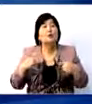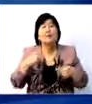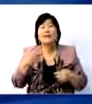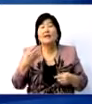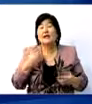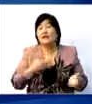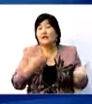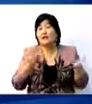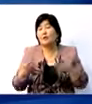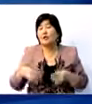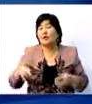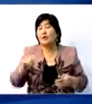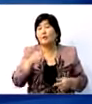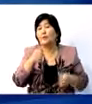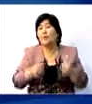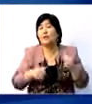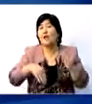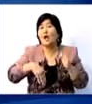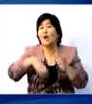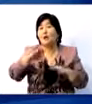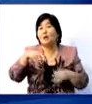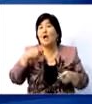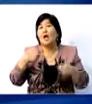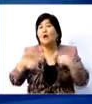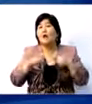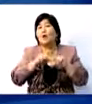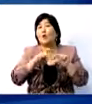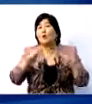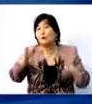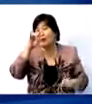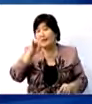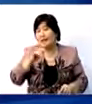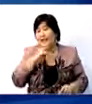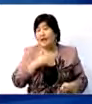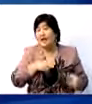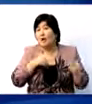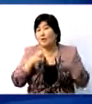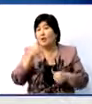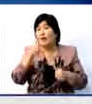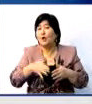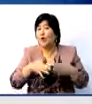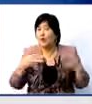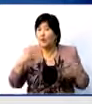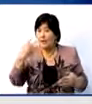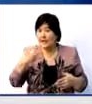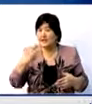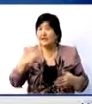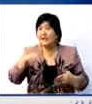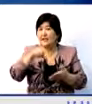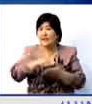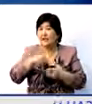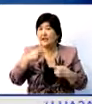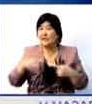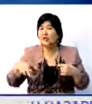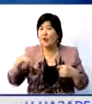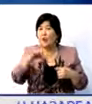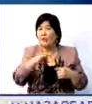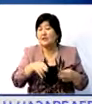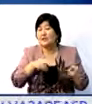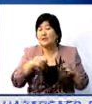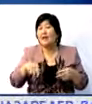Кызылорда принимает республиканский конкурс на лучшее торговое предприятие Казахстана. Прибывшие на конкурс более 30 номинантов из разных областей